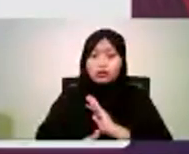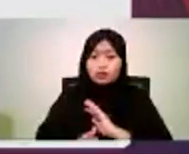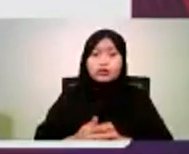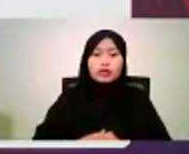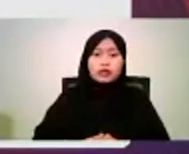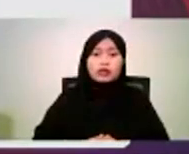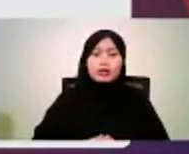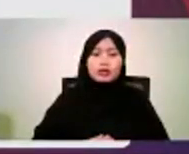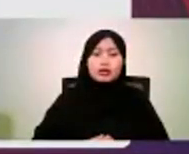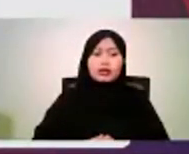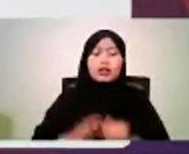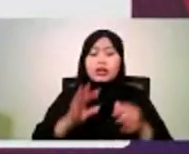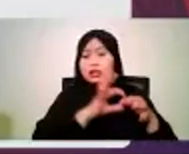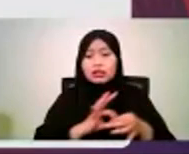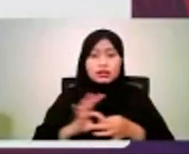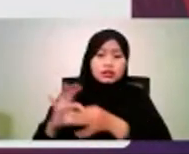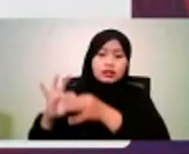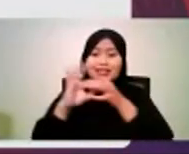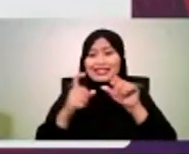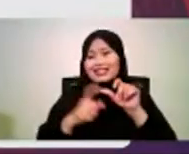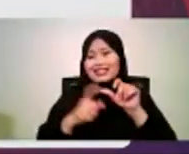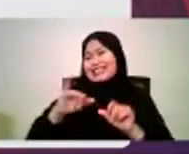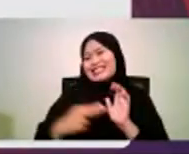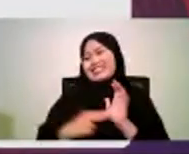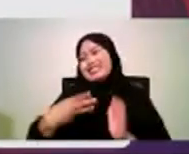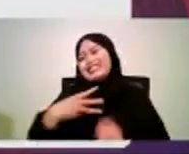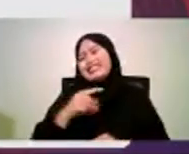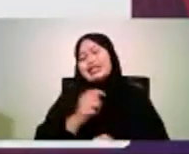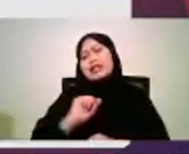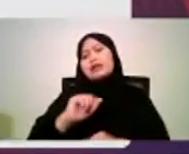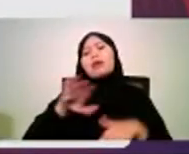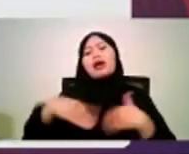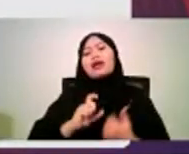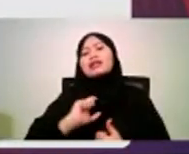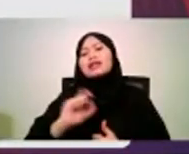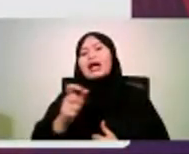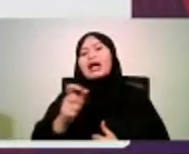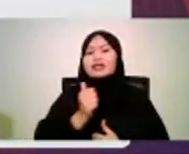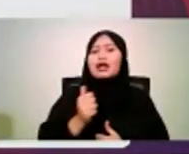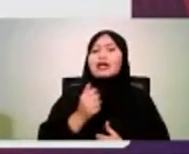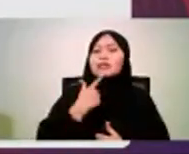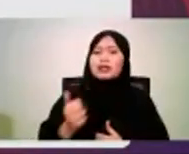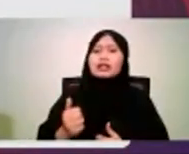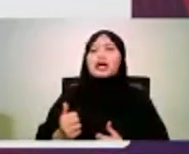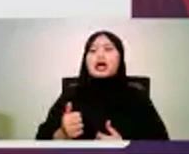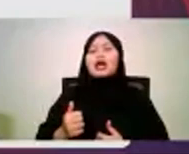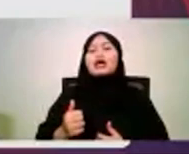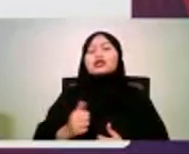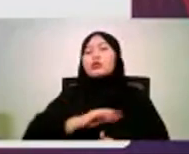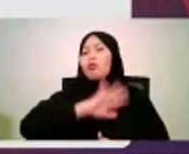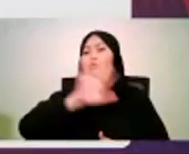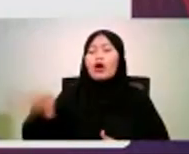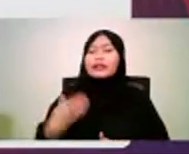Sinergi adalah bagaimana kita win-win solution antara otoritas di kampus kita